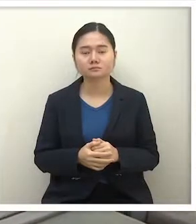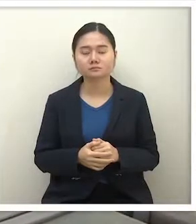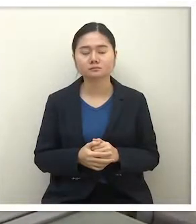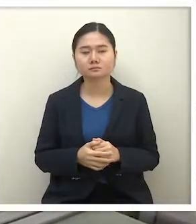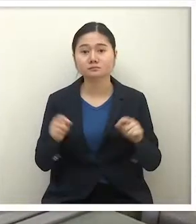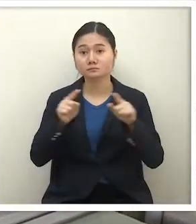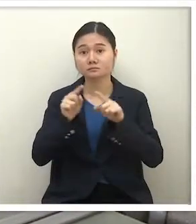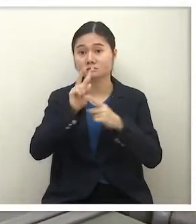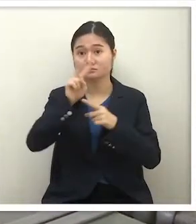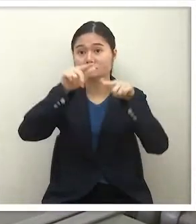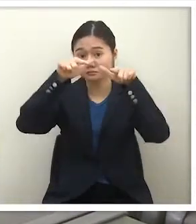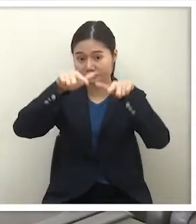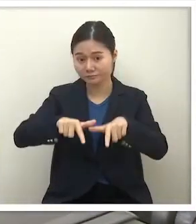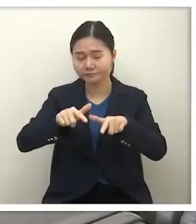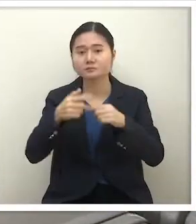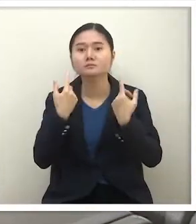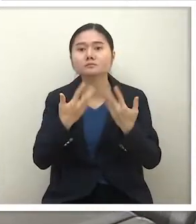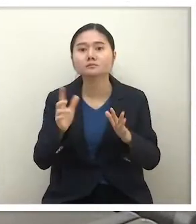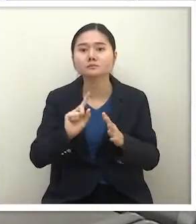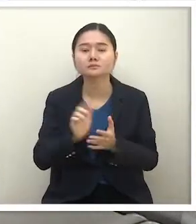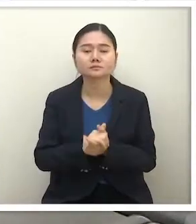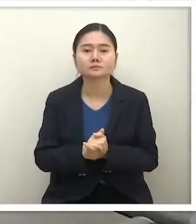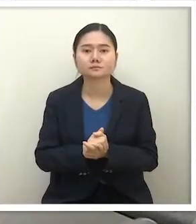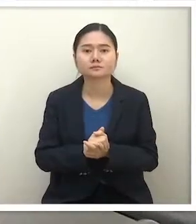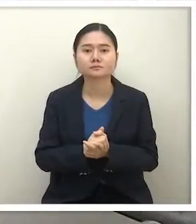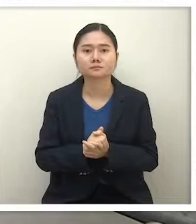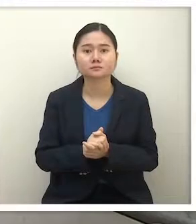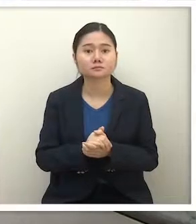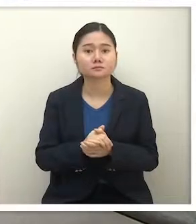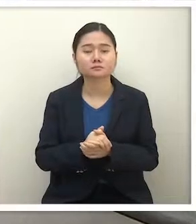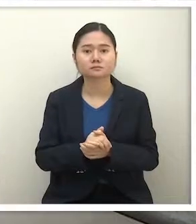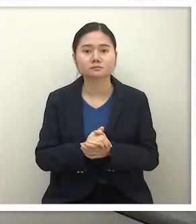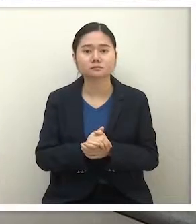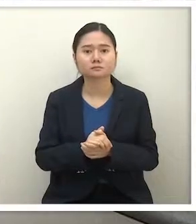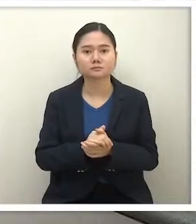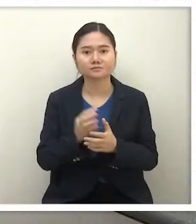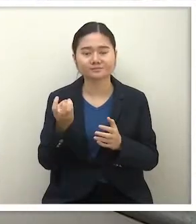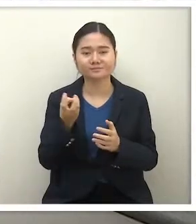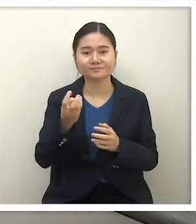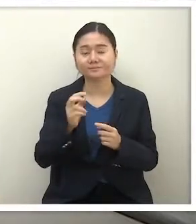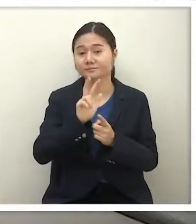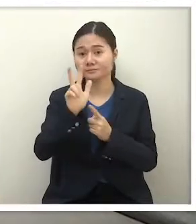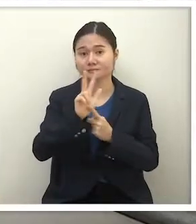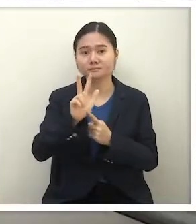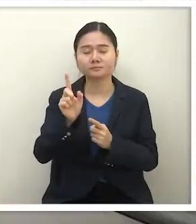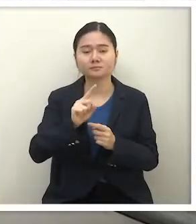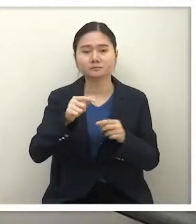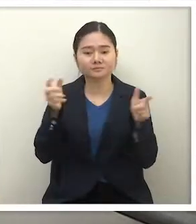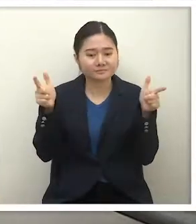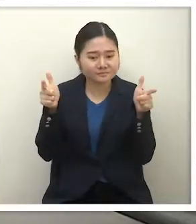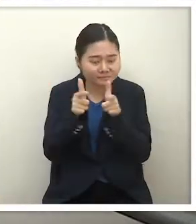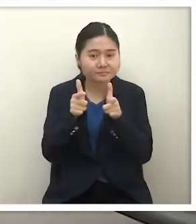ลงมาและก็เป็นไงครับเล็กลงไหมเล็กลงสเต็ปที่3เล็กลง